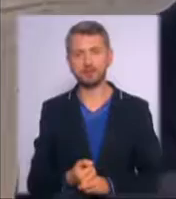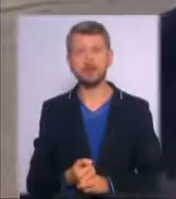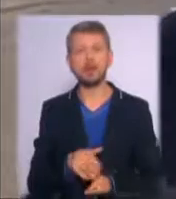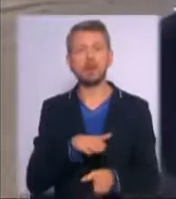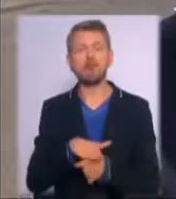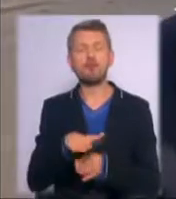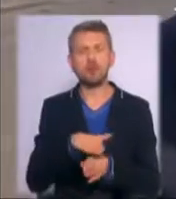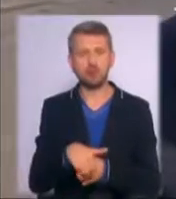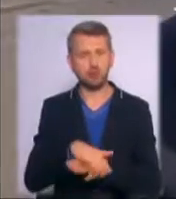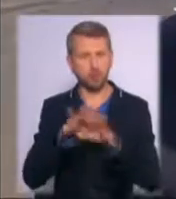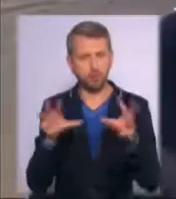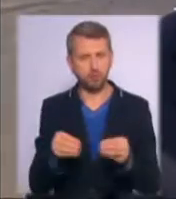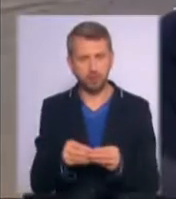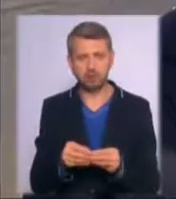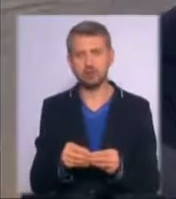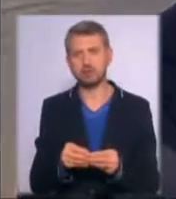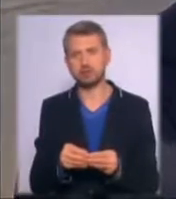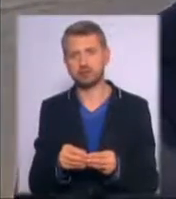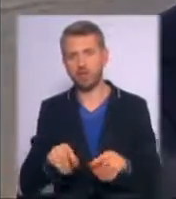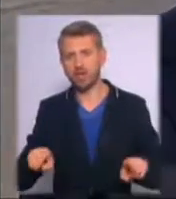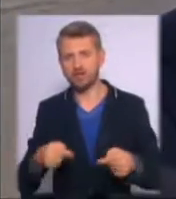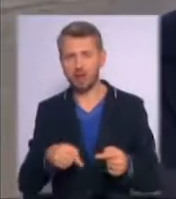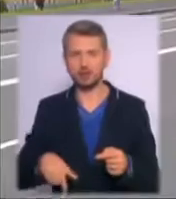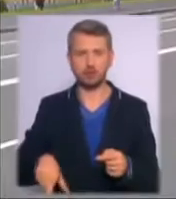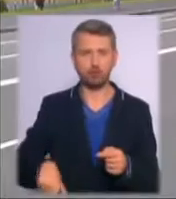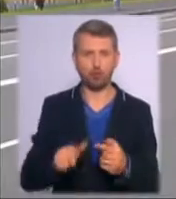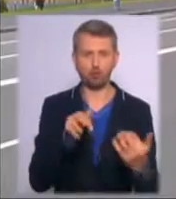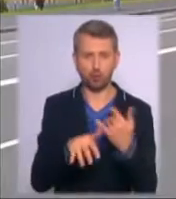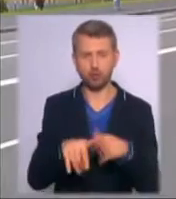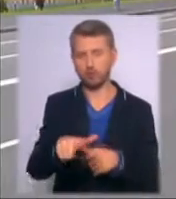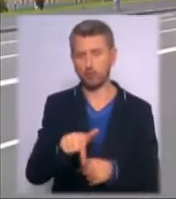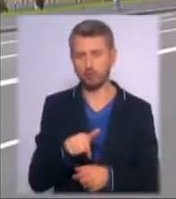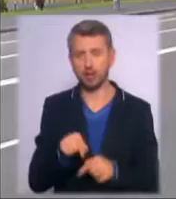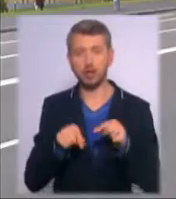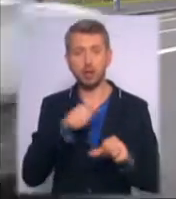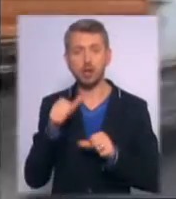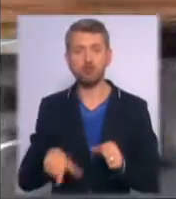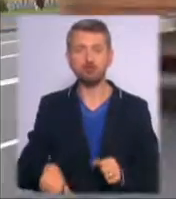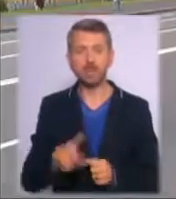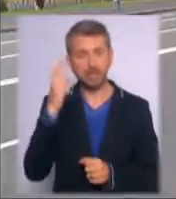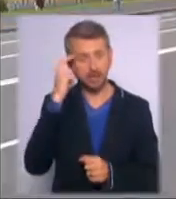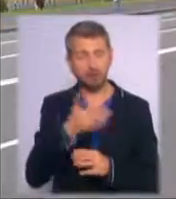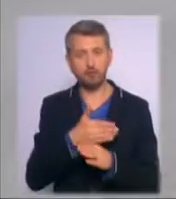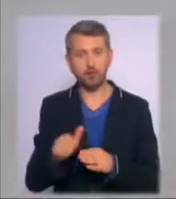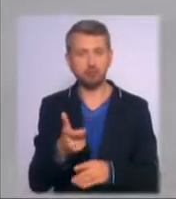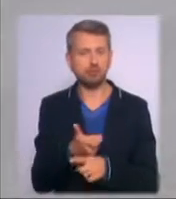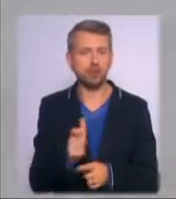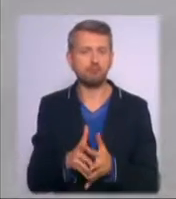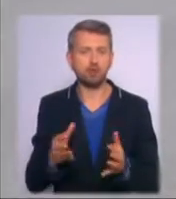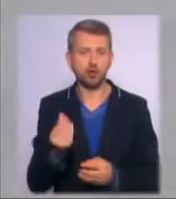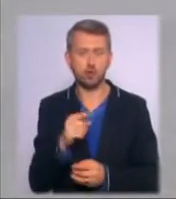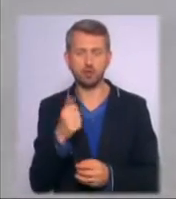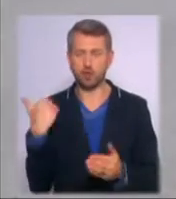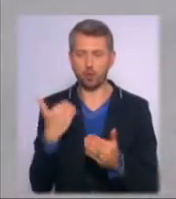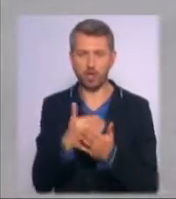Виконаний повний комплекс організації дорожнього руху і розмітки. Цьогоріч на шляхи столиці виділено чи не найбільше коштів за